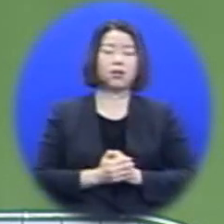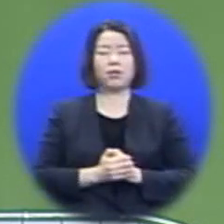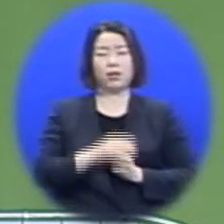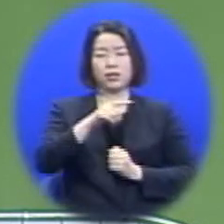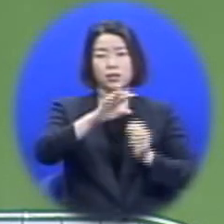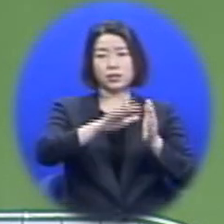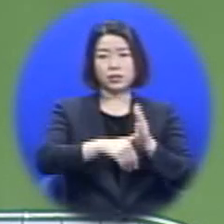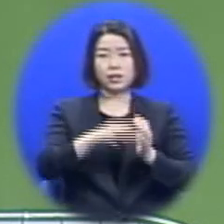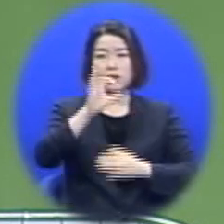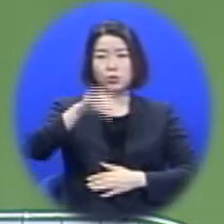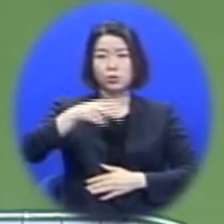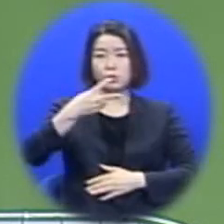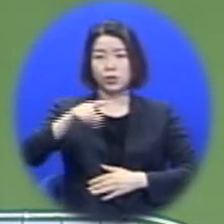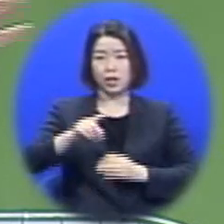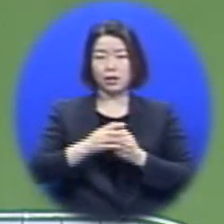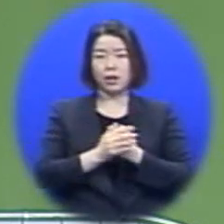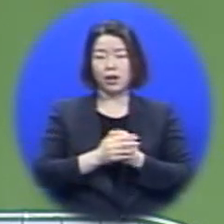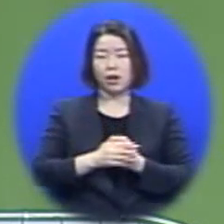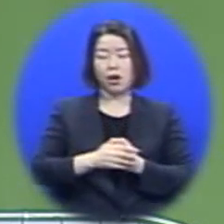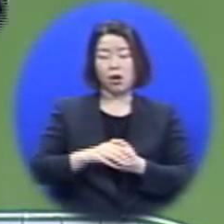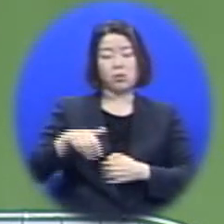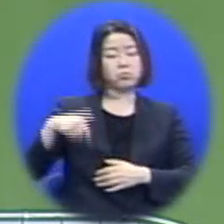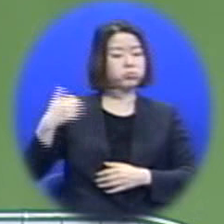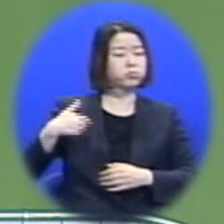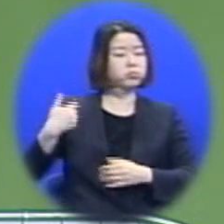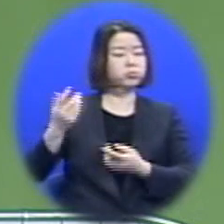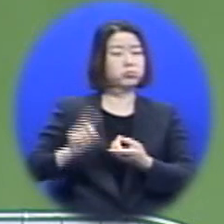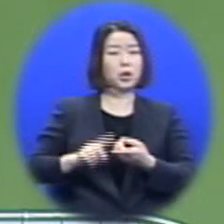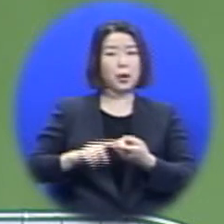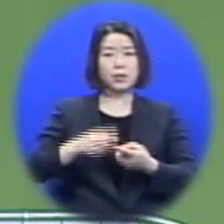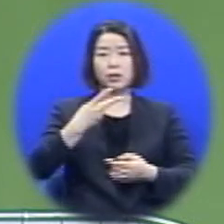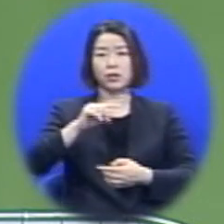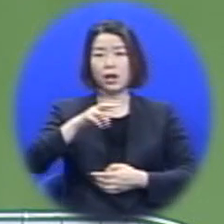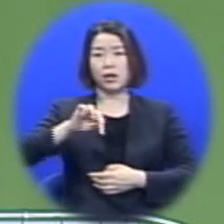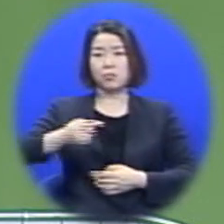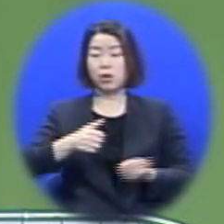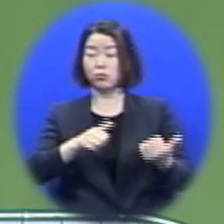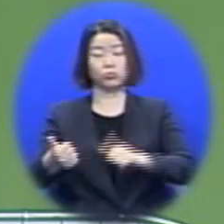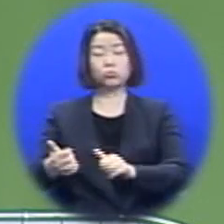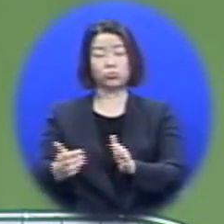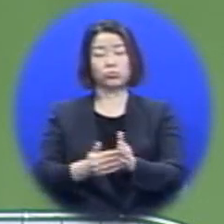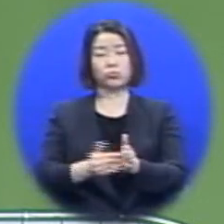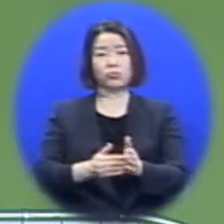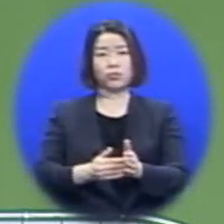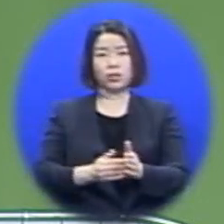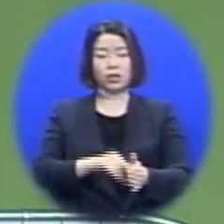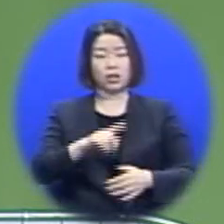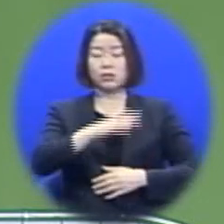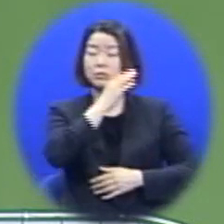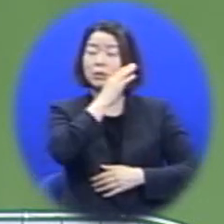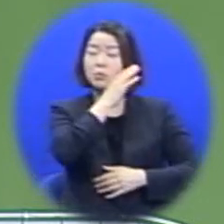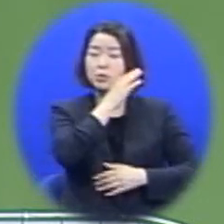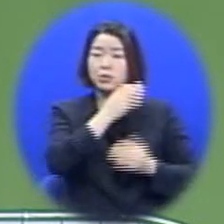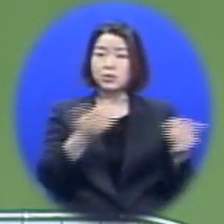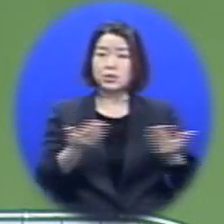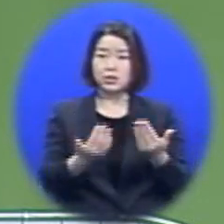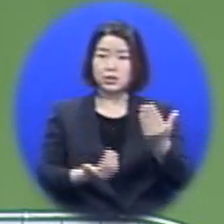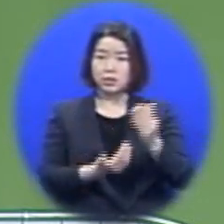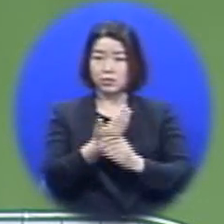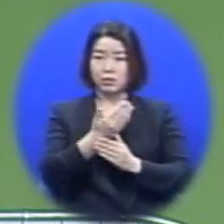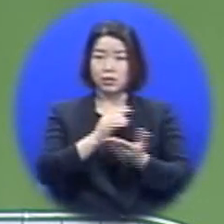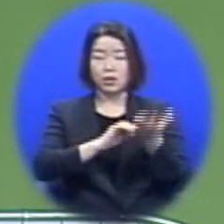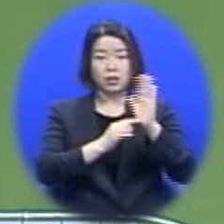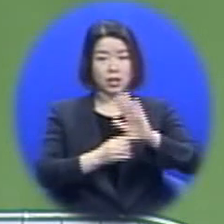그때 유다가 모른 척하면 그냥 다말은 끝나는 겁니다. 그 창피스러운 일이 드러나지 않으려면